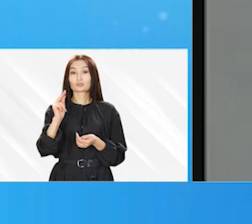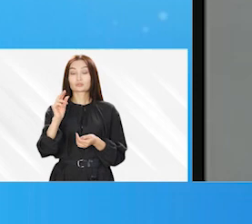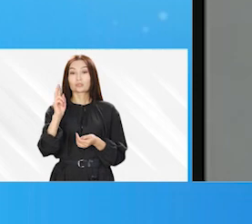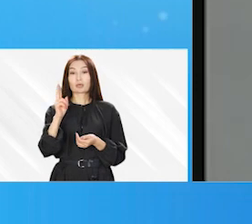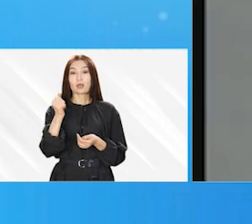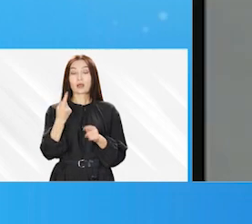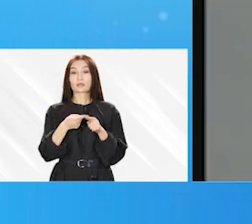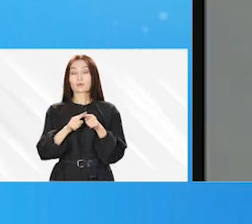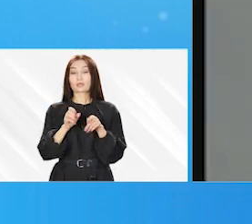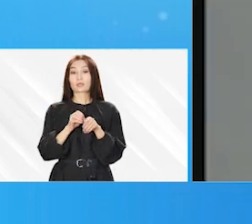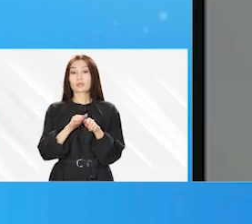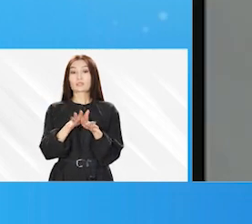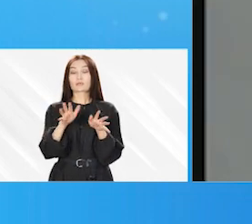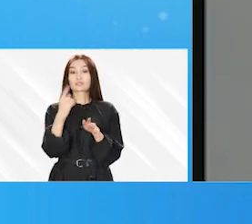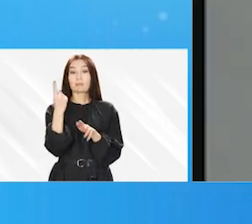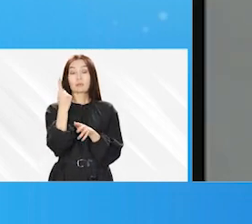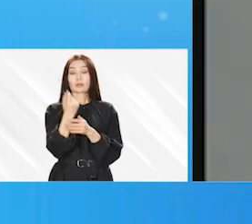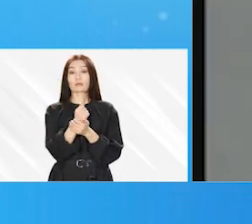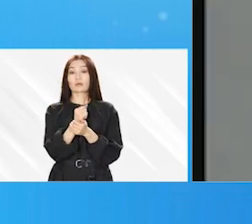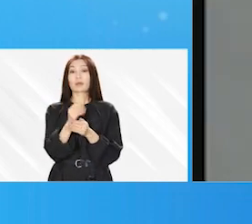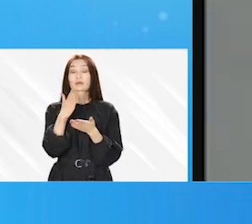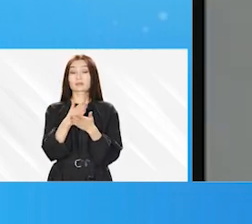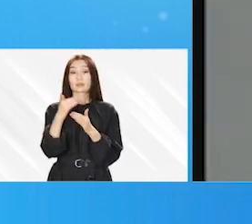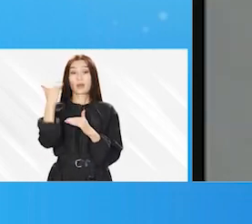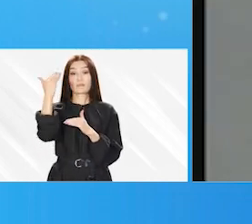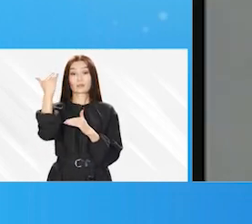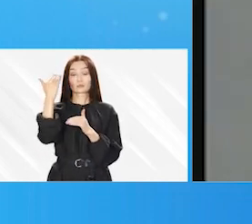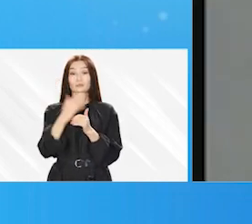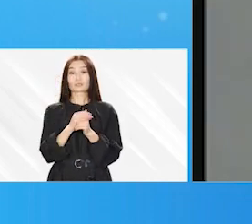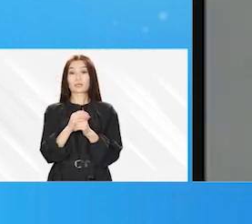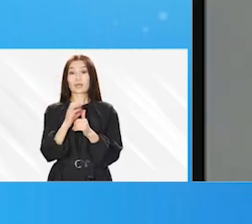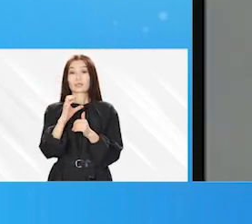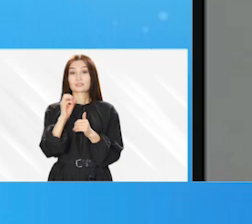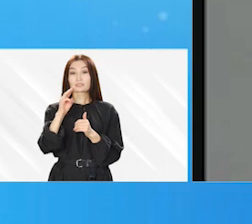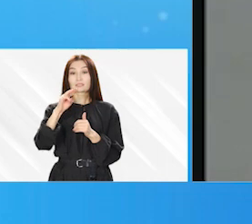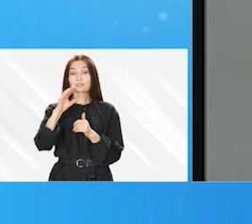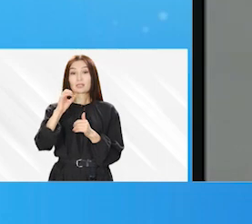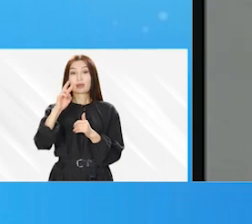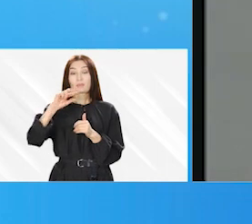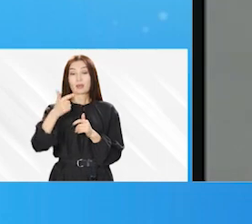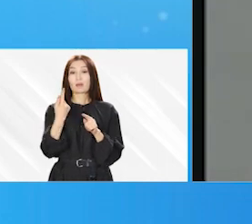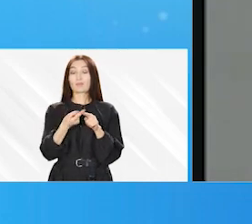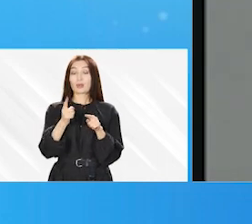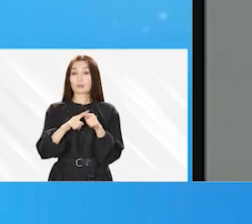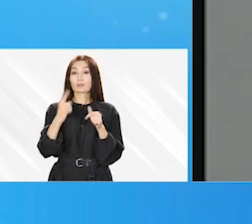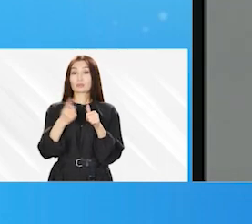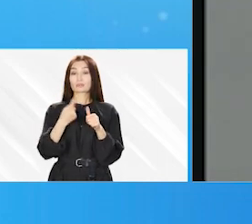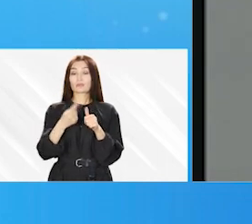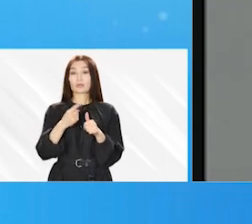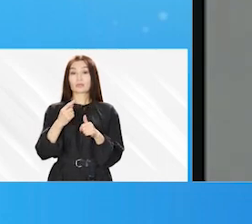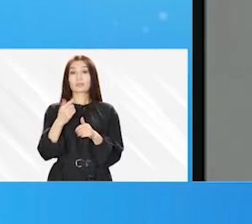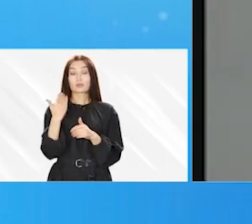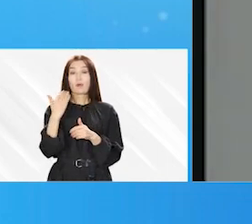развивается первый побег располагается на верхушке стебля поэтому ее называют верхушечной